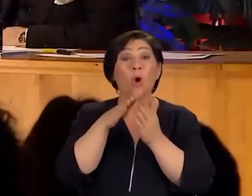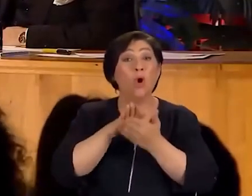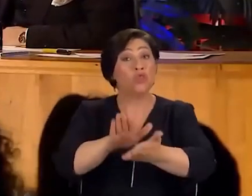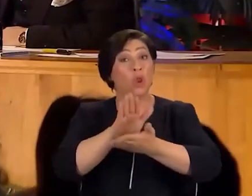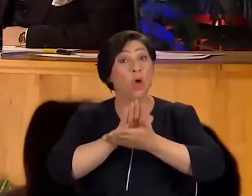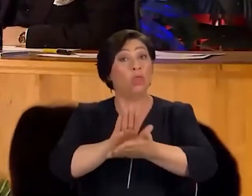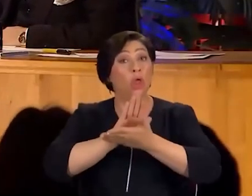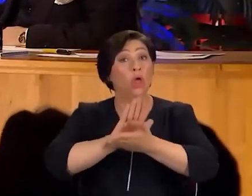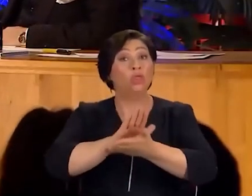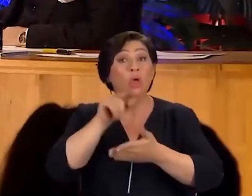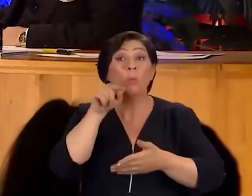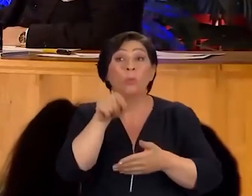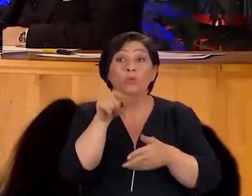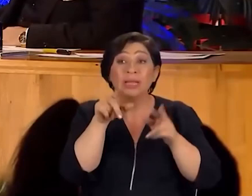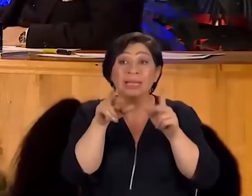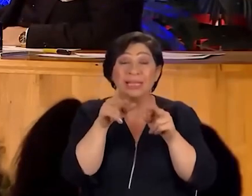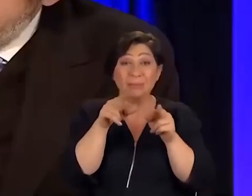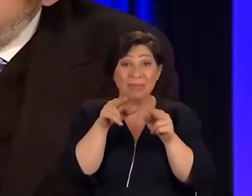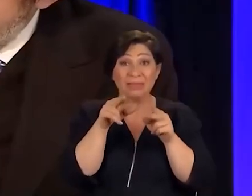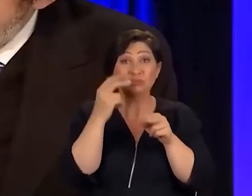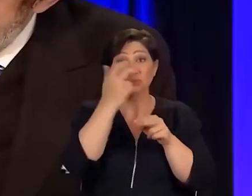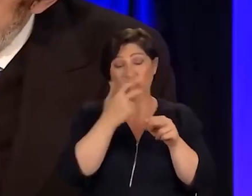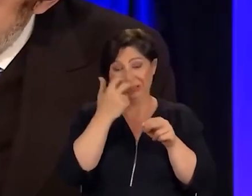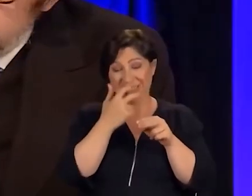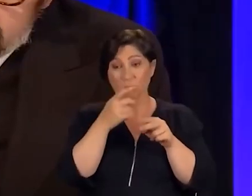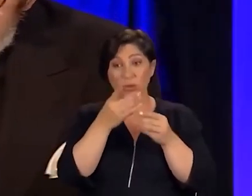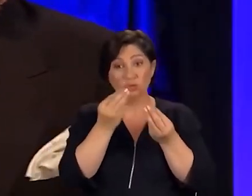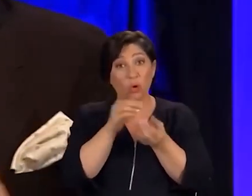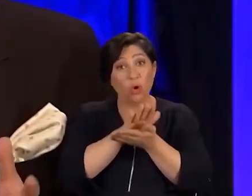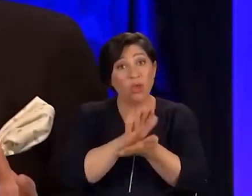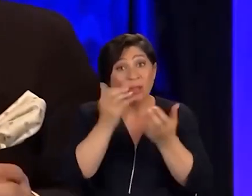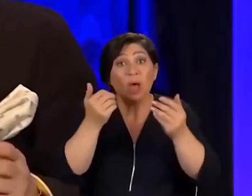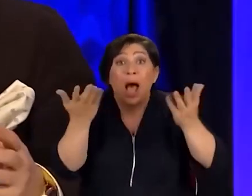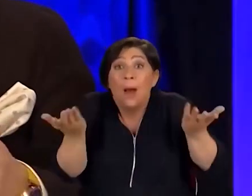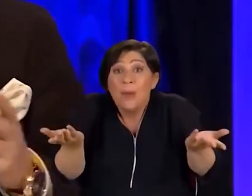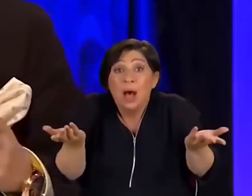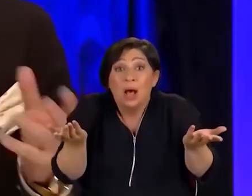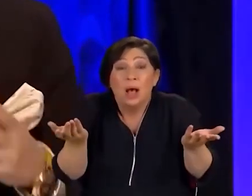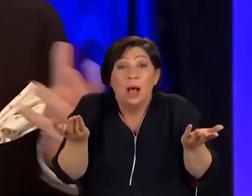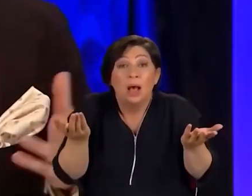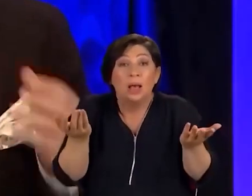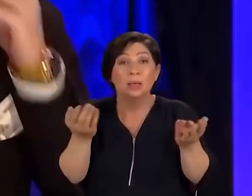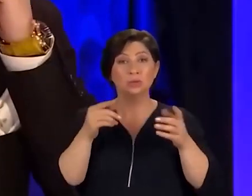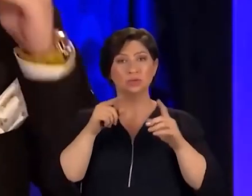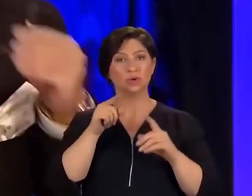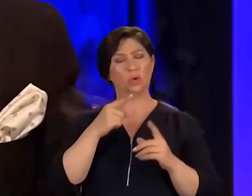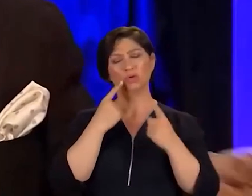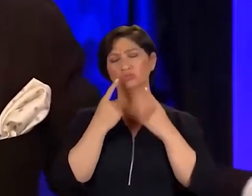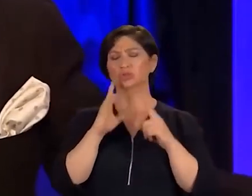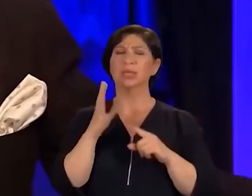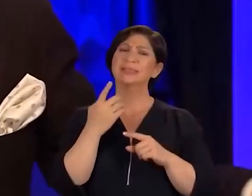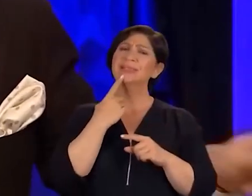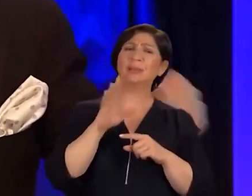alıyorsun ve bu fantezi müzikte bu kadar çok ödül alıyorsun ama velakin yani şöyle konuşmuyorsun.